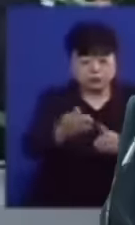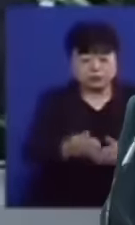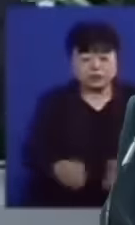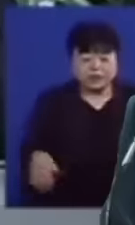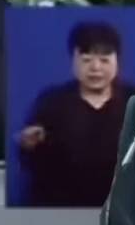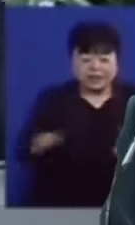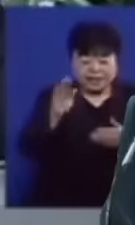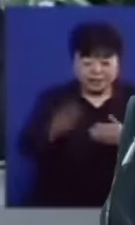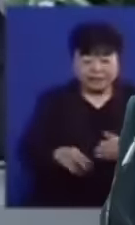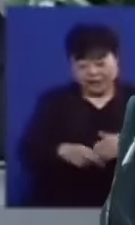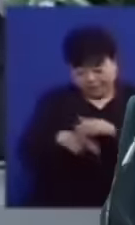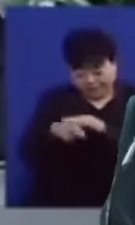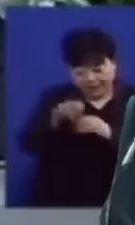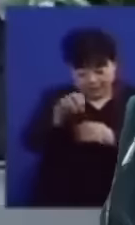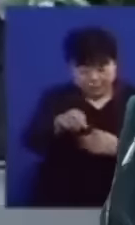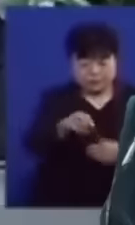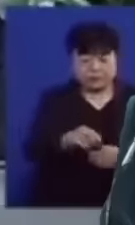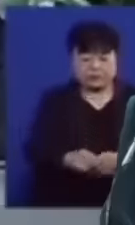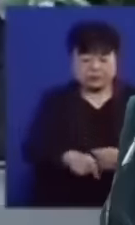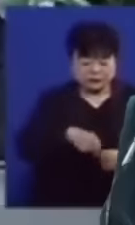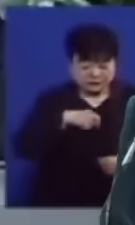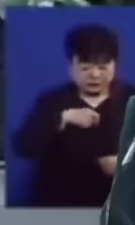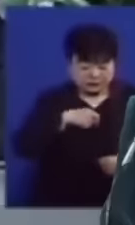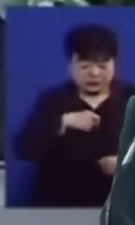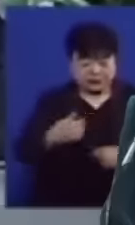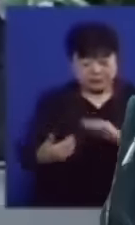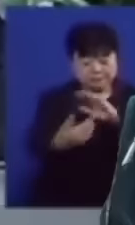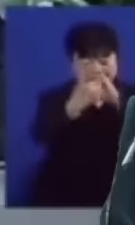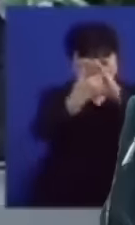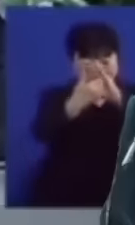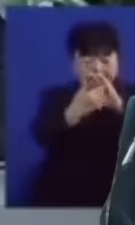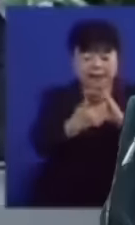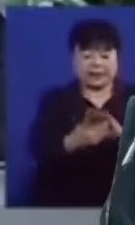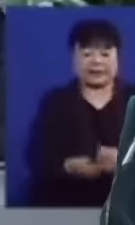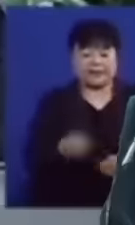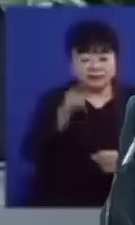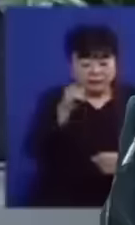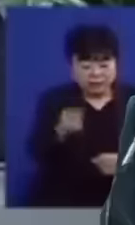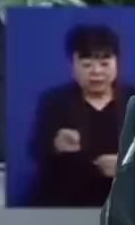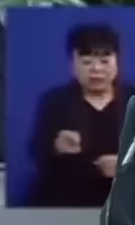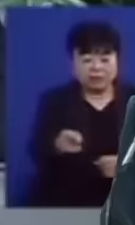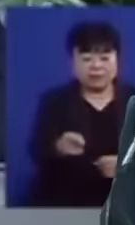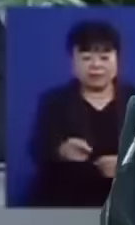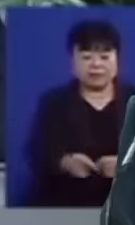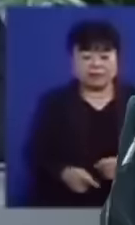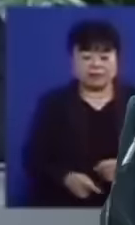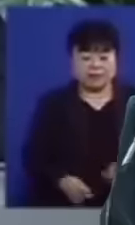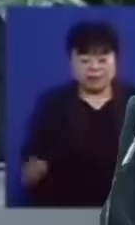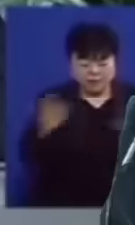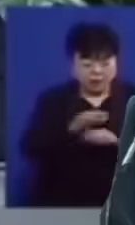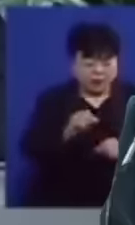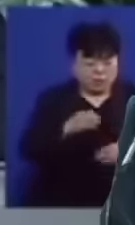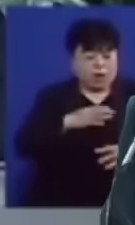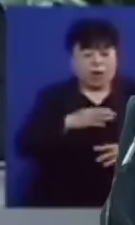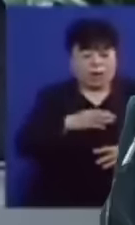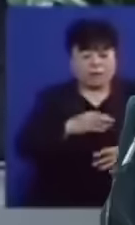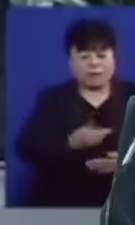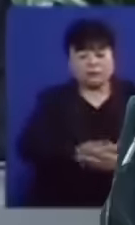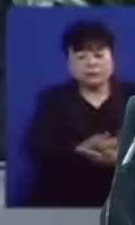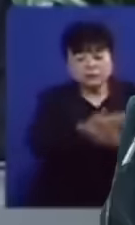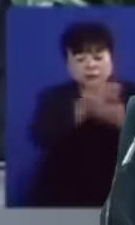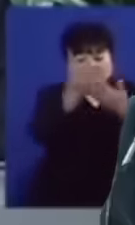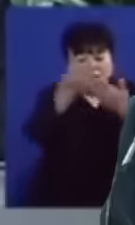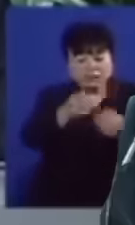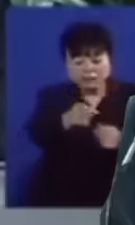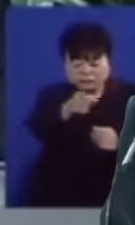날개 아래 피하리라. 그의 진실함은 방패와 손방패가 아니니 너는 밤의 놀람과 낮에